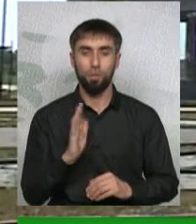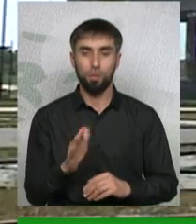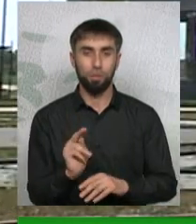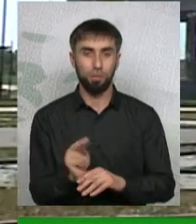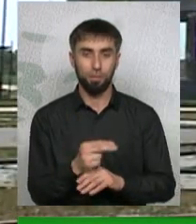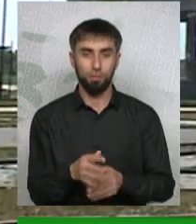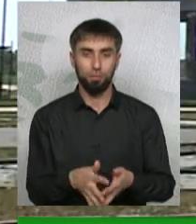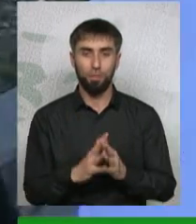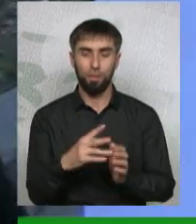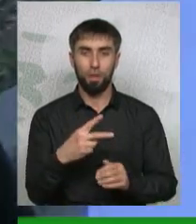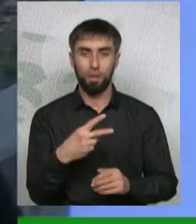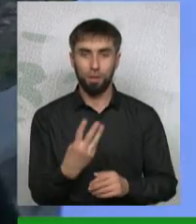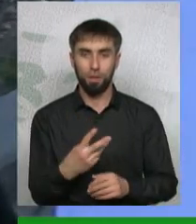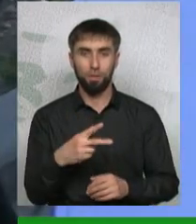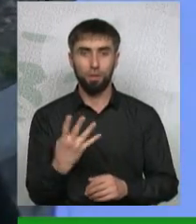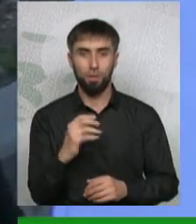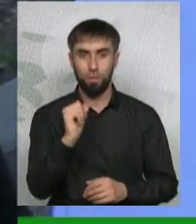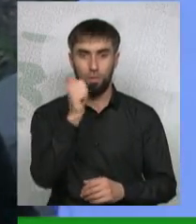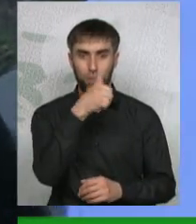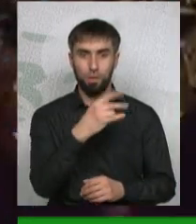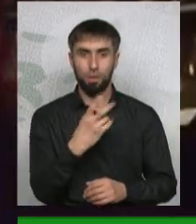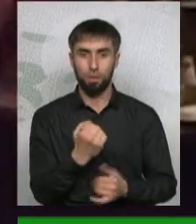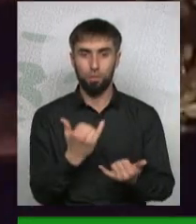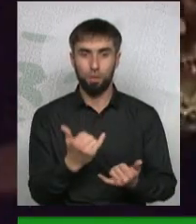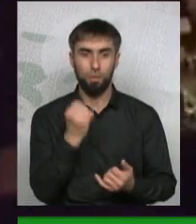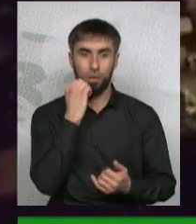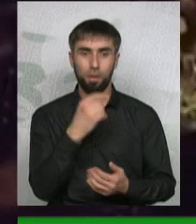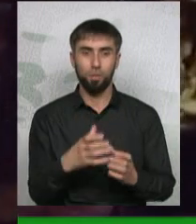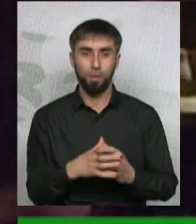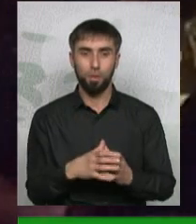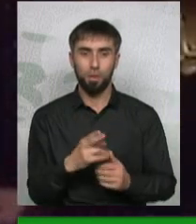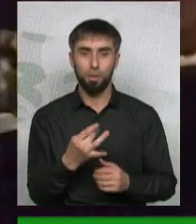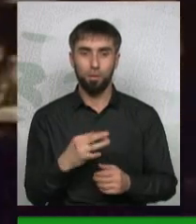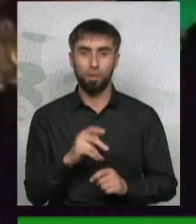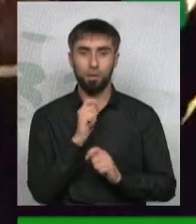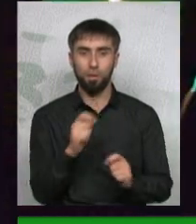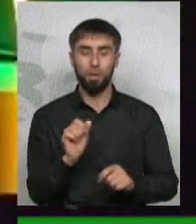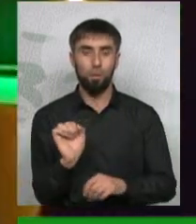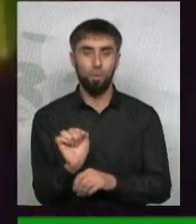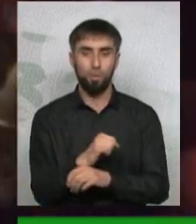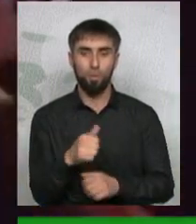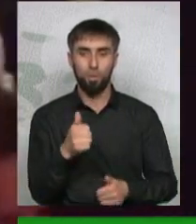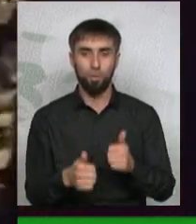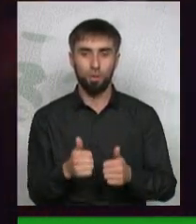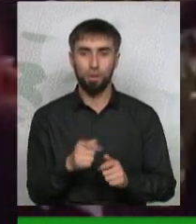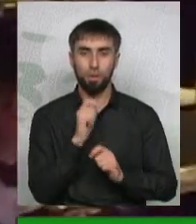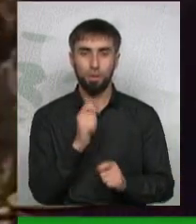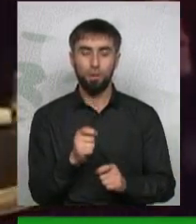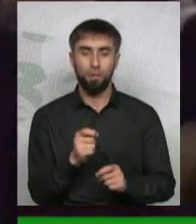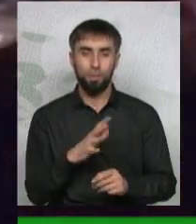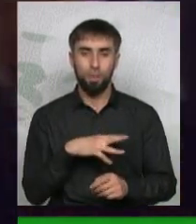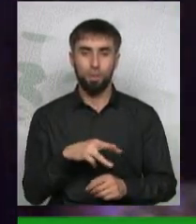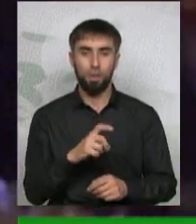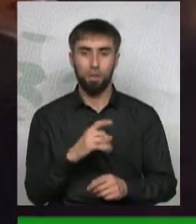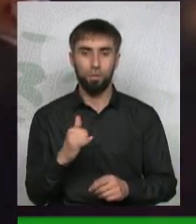благоустроено в 23-24 году накануне в Москве состоялась церемония награждения Победителей конкурса награду вручили